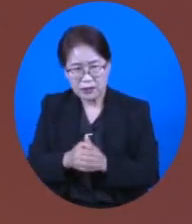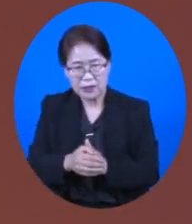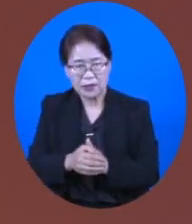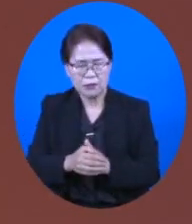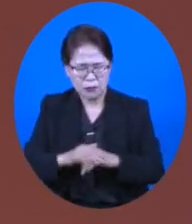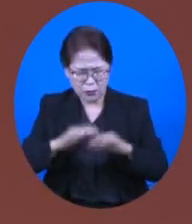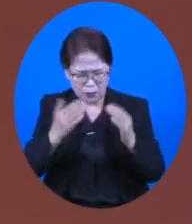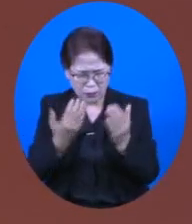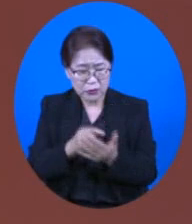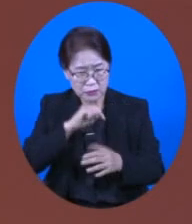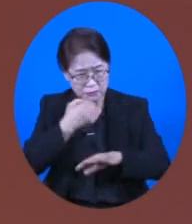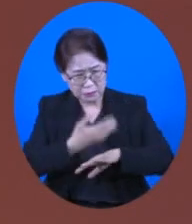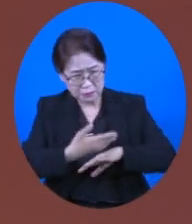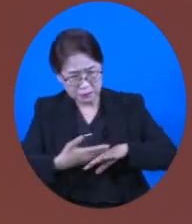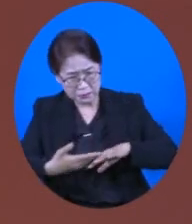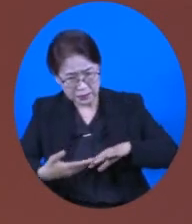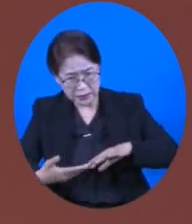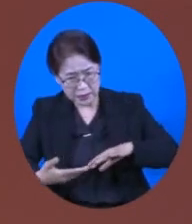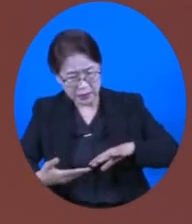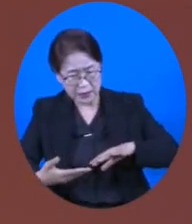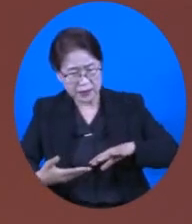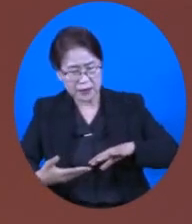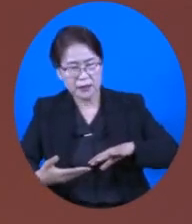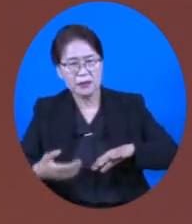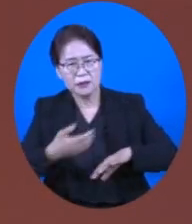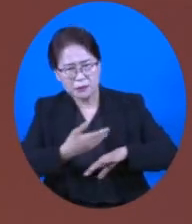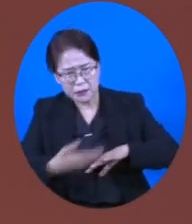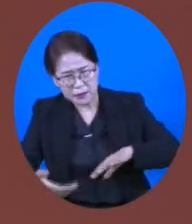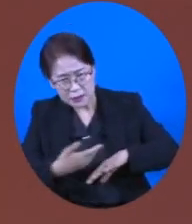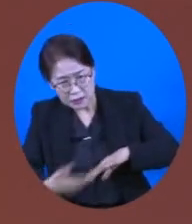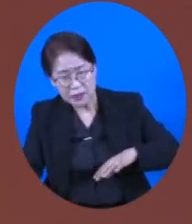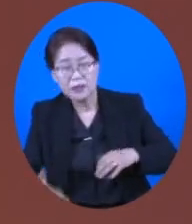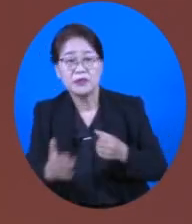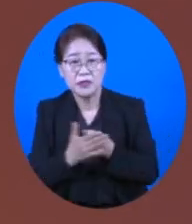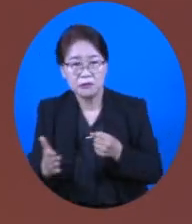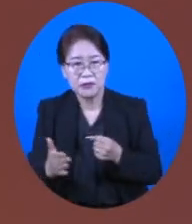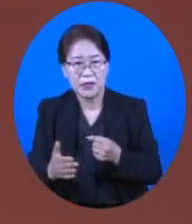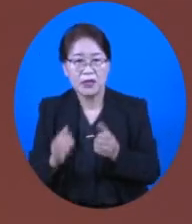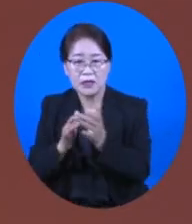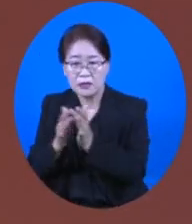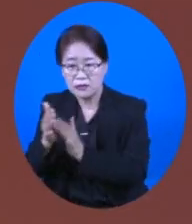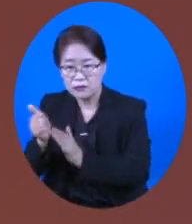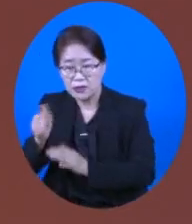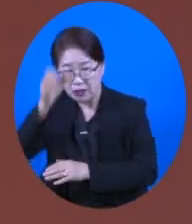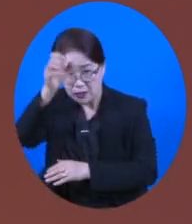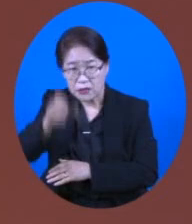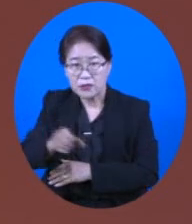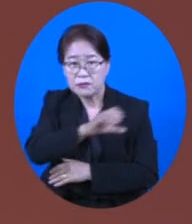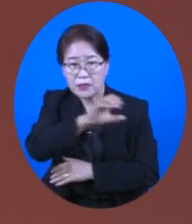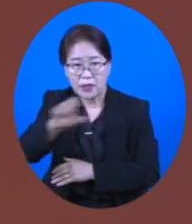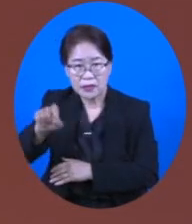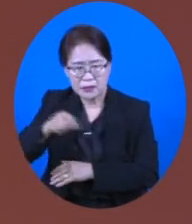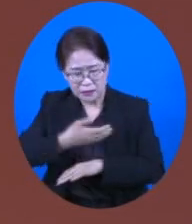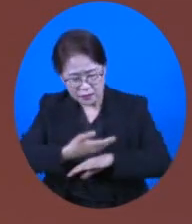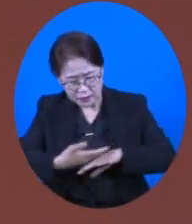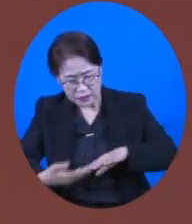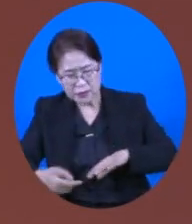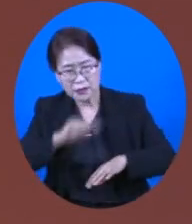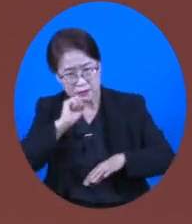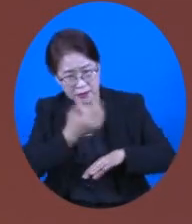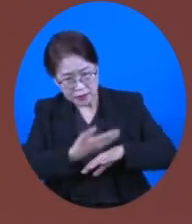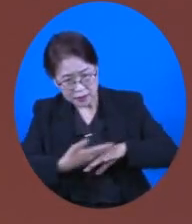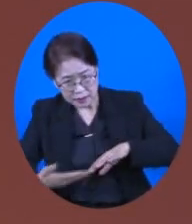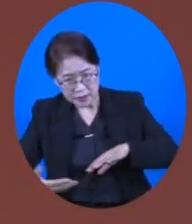피도 남김없이 다 쏟으셨습니다. 그리고 예수님께서 십자가에서 흘리신 그